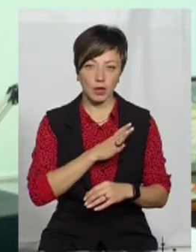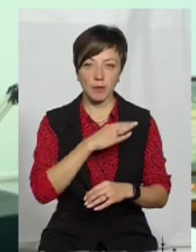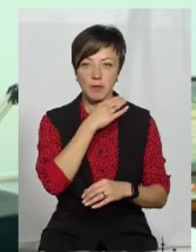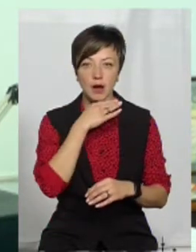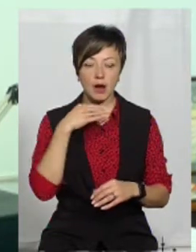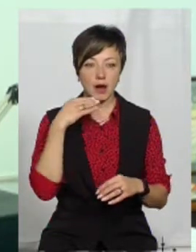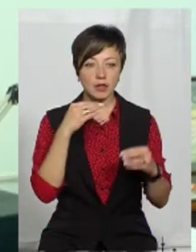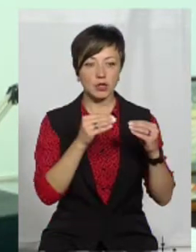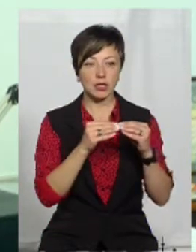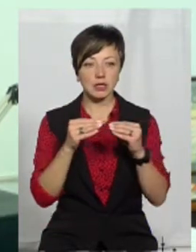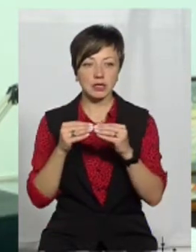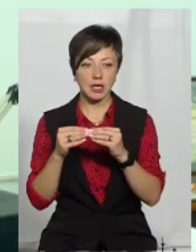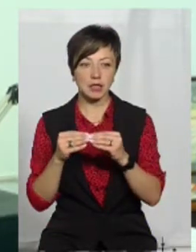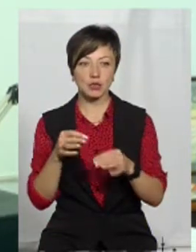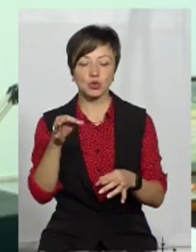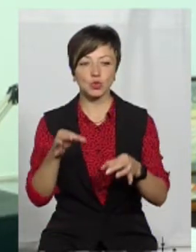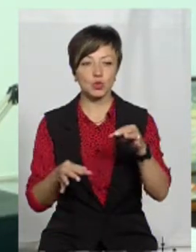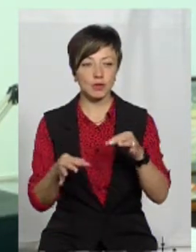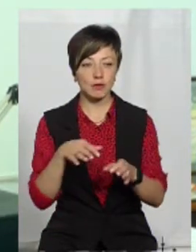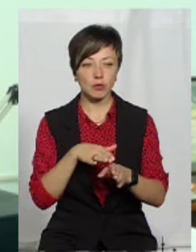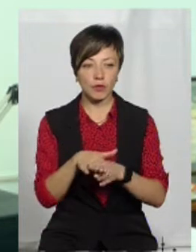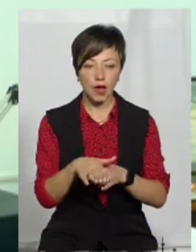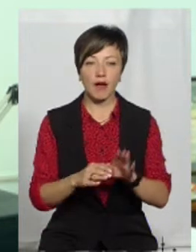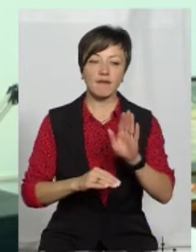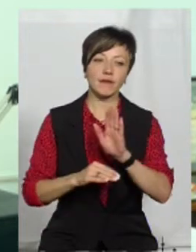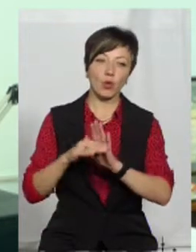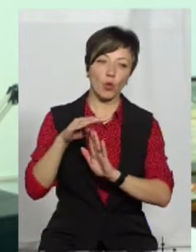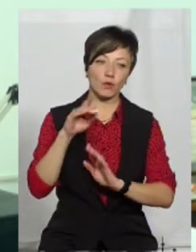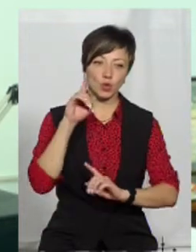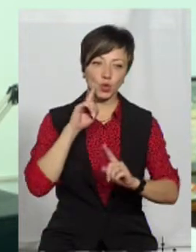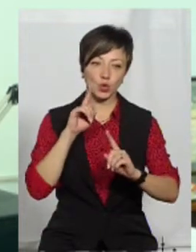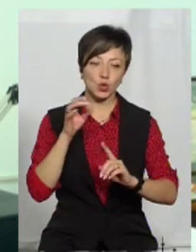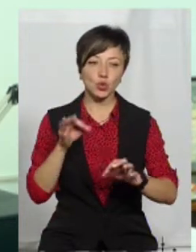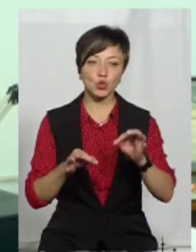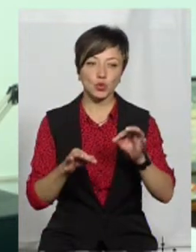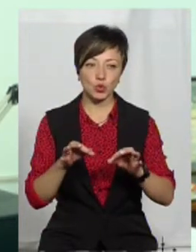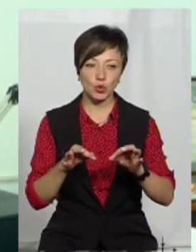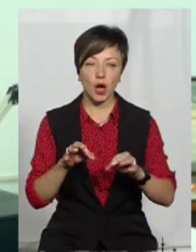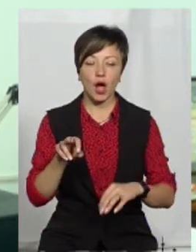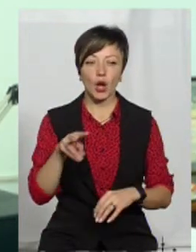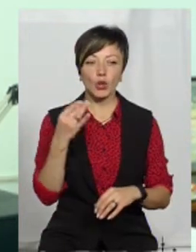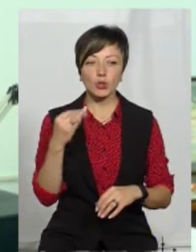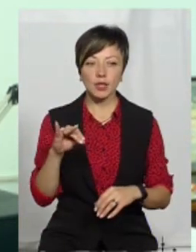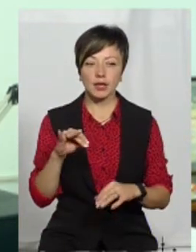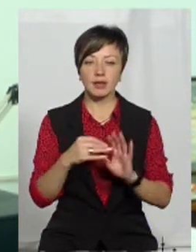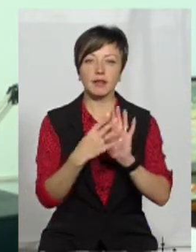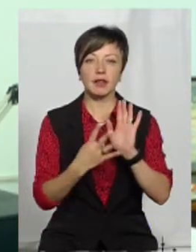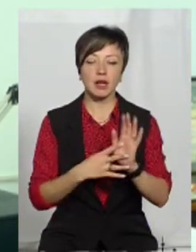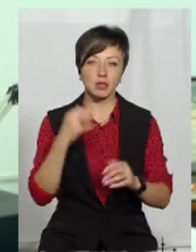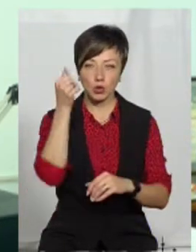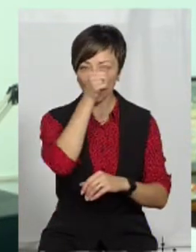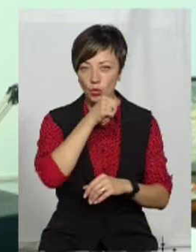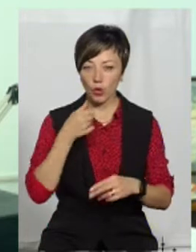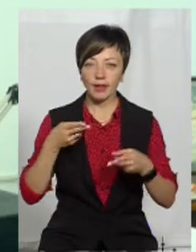багато десятків відбувалися судів, дійшли ми до Верховного суду в лютому місяці 2019 року,